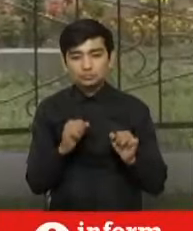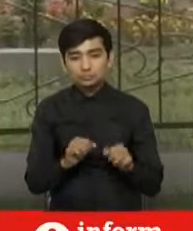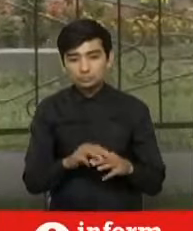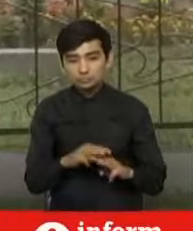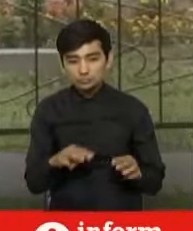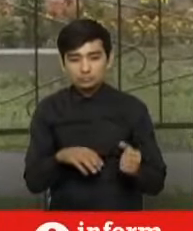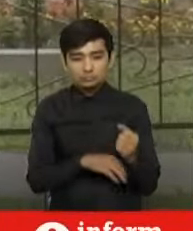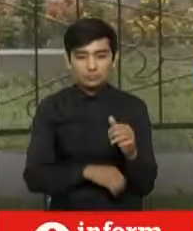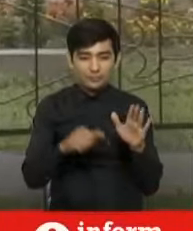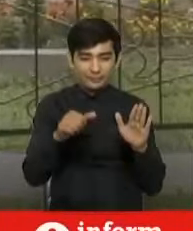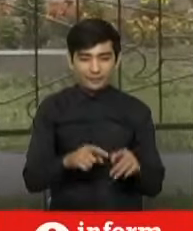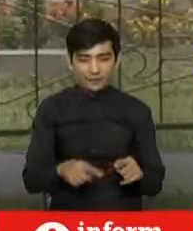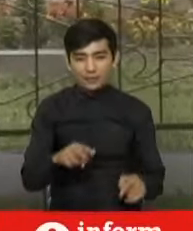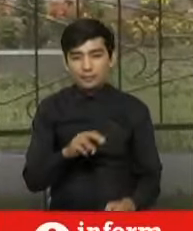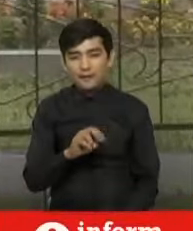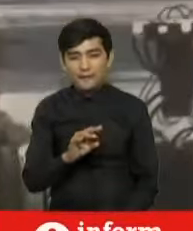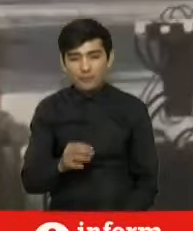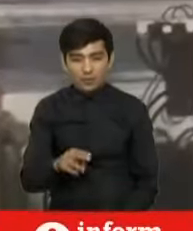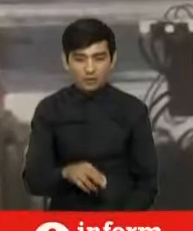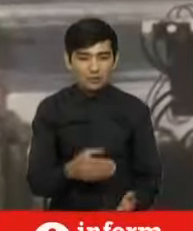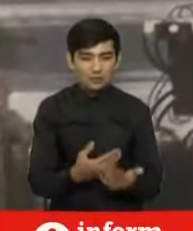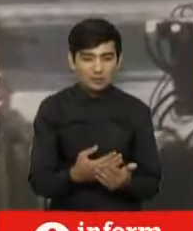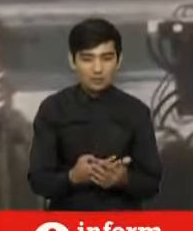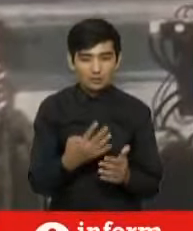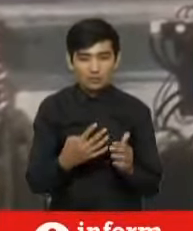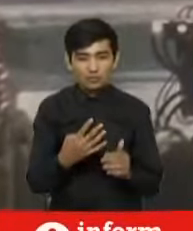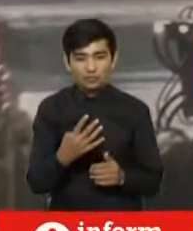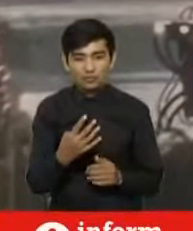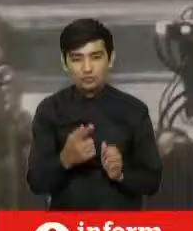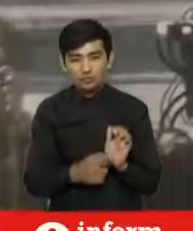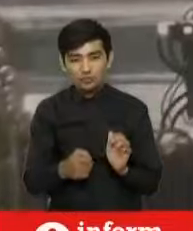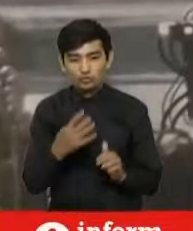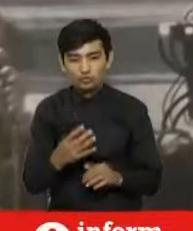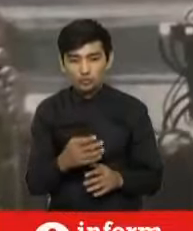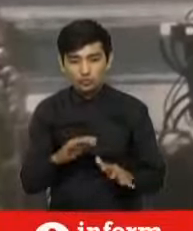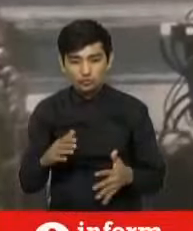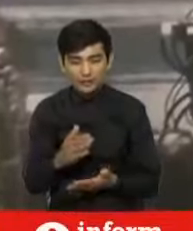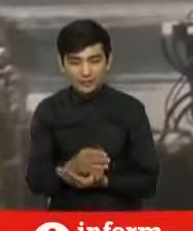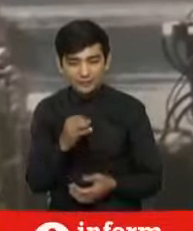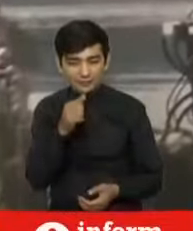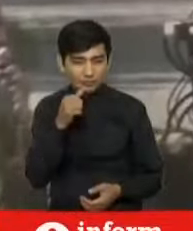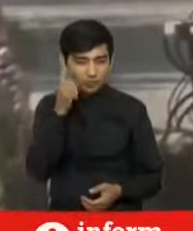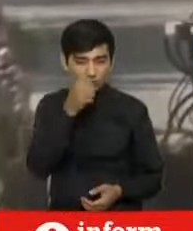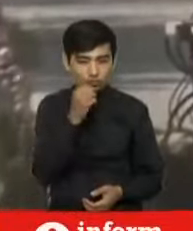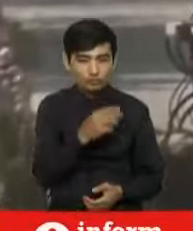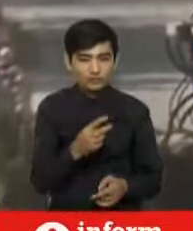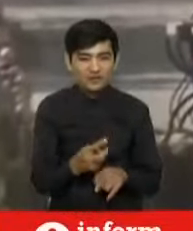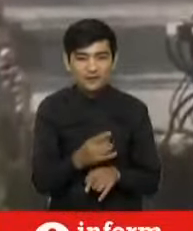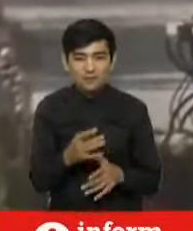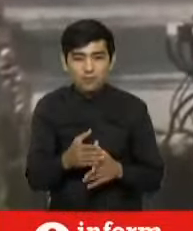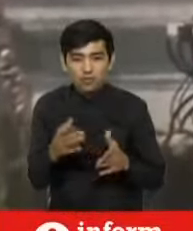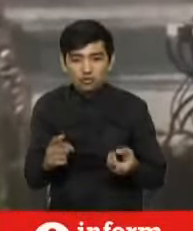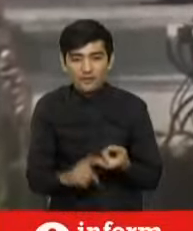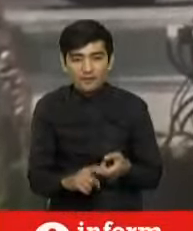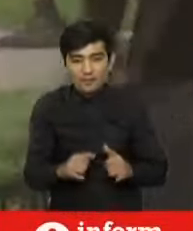соңғы 6 айда елімізде пневмонияның 49704 жағдайы тіркелген. Бұл өткен жылмен салыстырғанда 2 есеге көп. Сондықтан індеттің